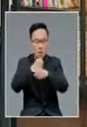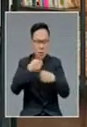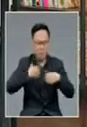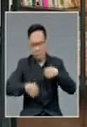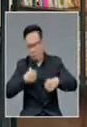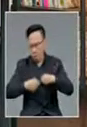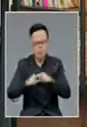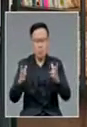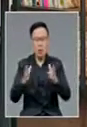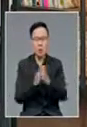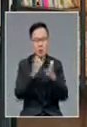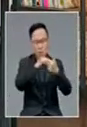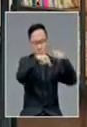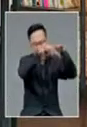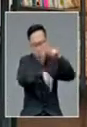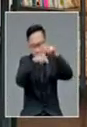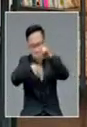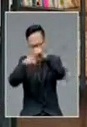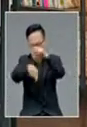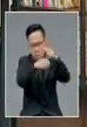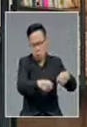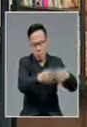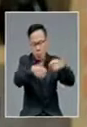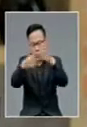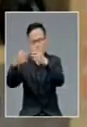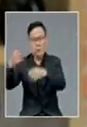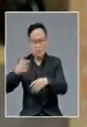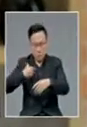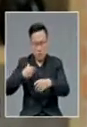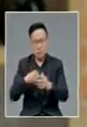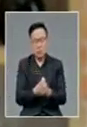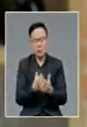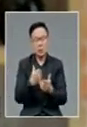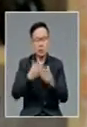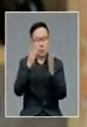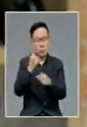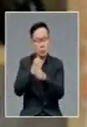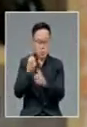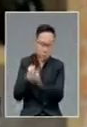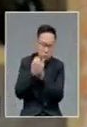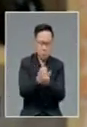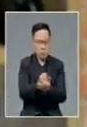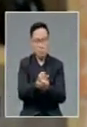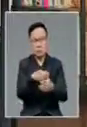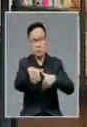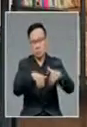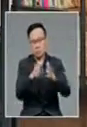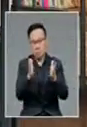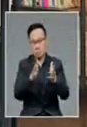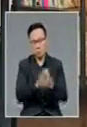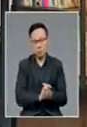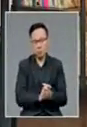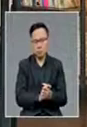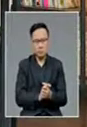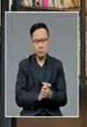ามีการเกิดปฏิบัติการโจมตีทางอากาศเกิดขึ้นในจังหวัดที่มีกลุ่มกบฏยึดครองอยู่ก็เป็นการตอบโต้กันไปมาแล้ว ครับไม่แน่